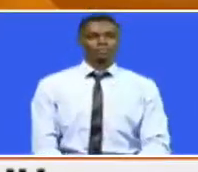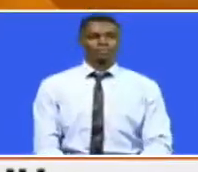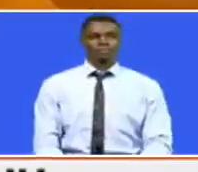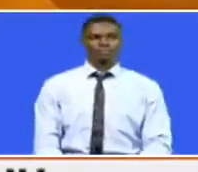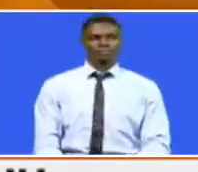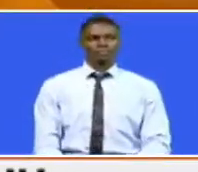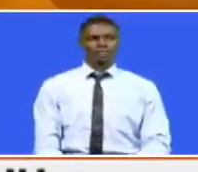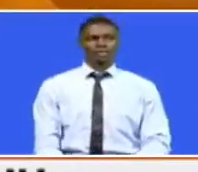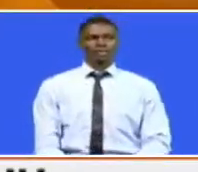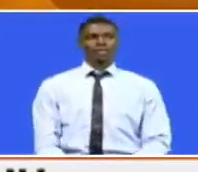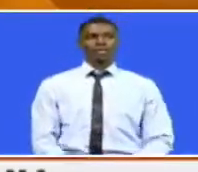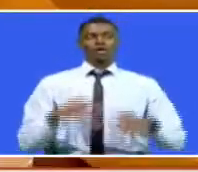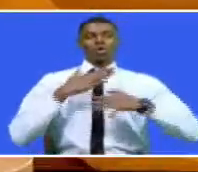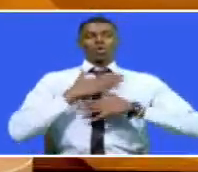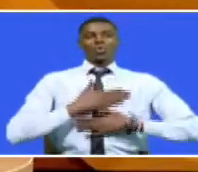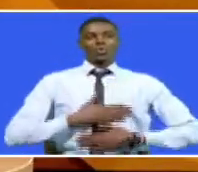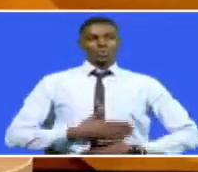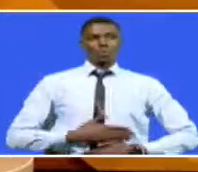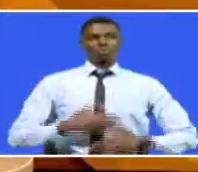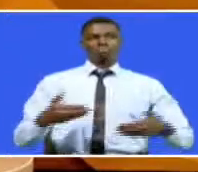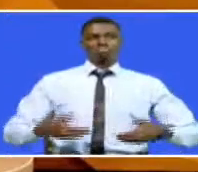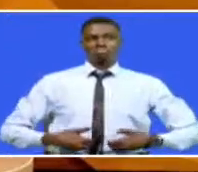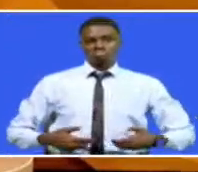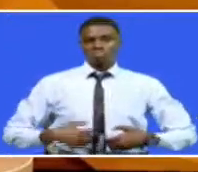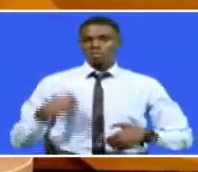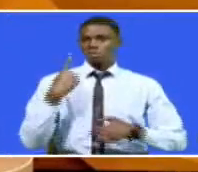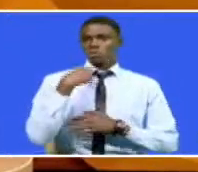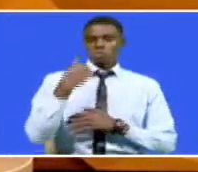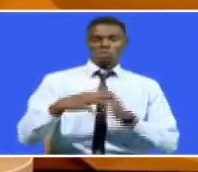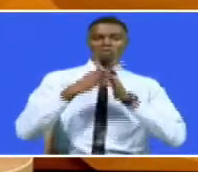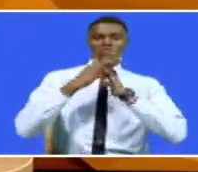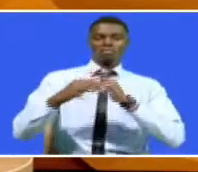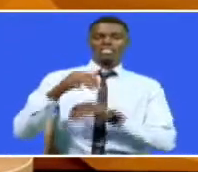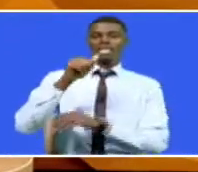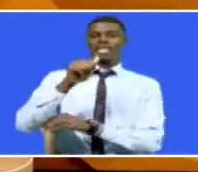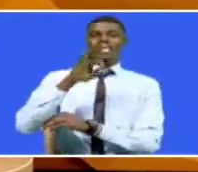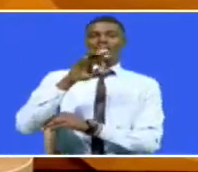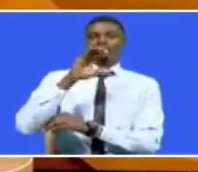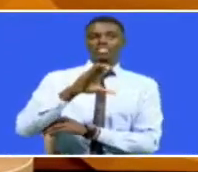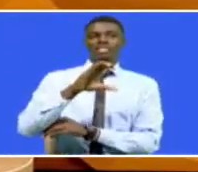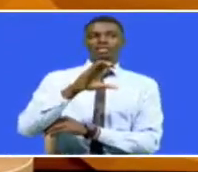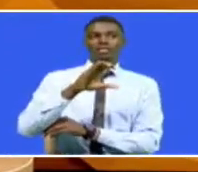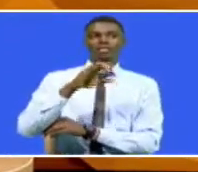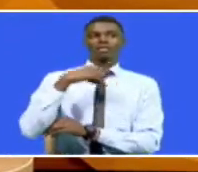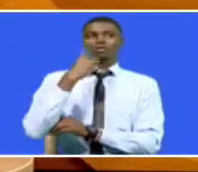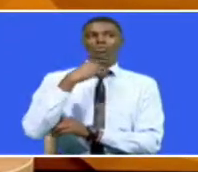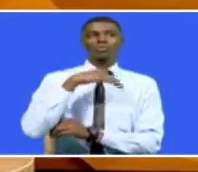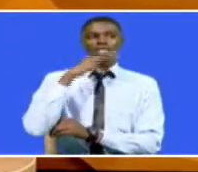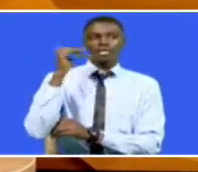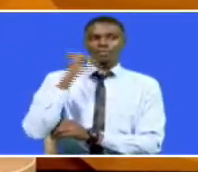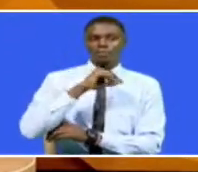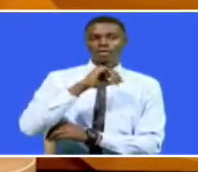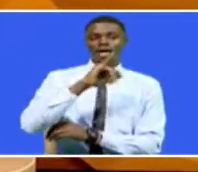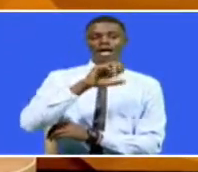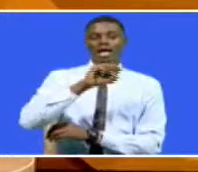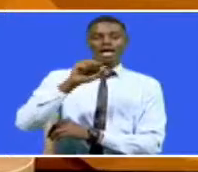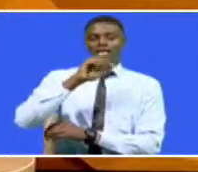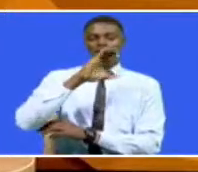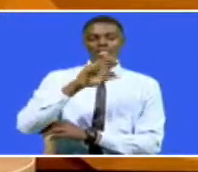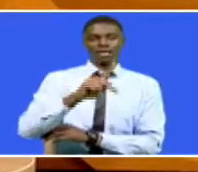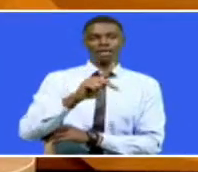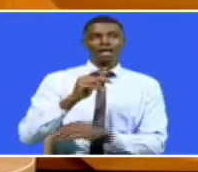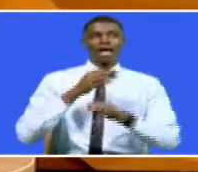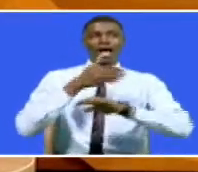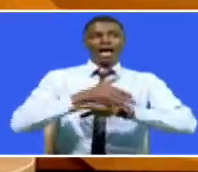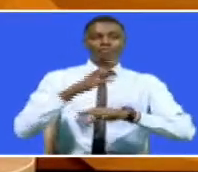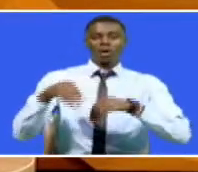Namna ni afueni kwa mjane aliyekuwa shabiki sugu wa klabu ya AFC Leopards marehemu Isac Juma. Hii ni baada